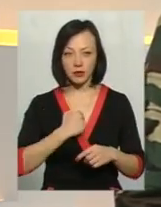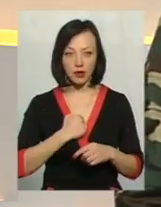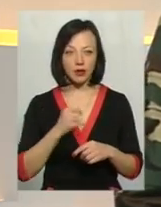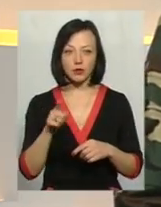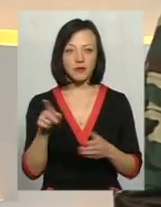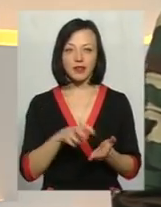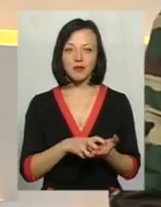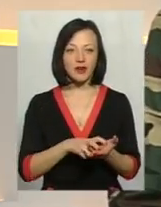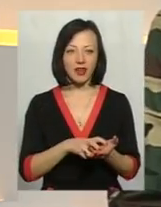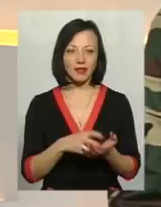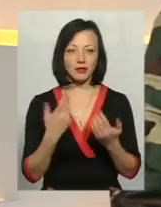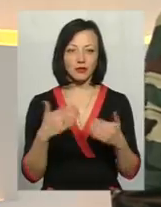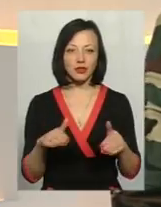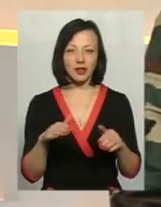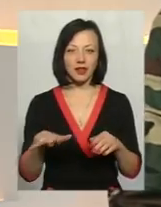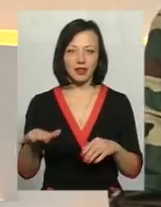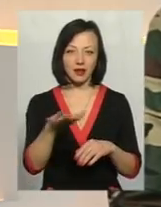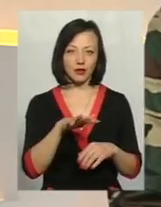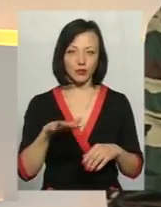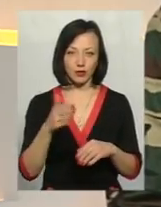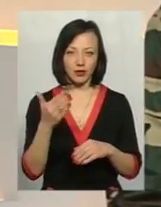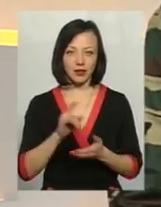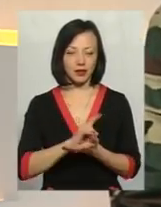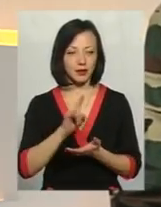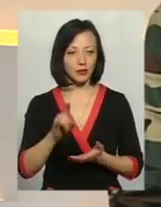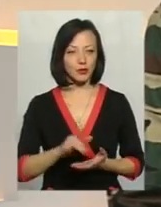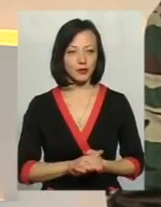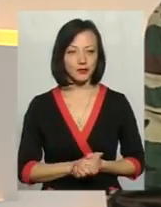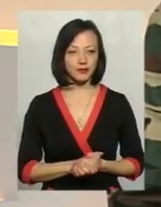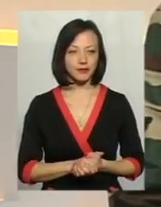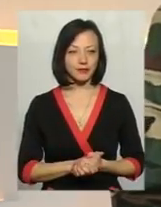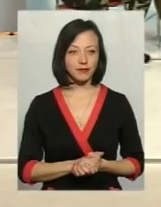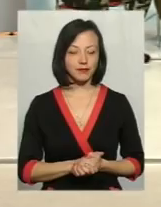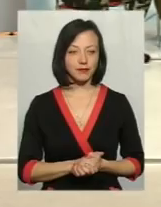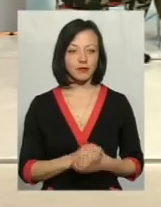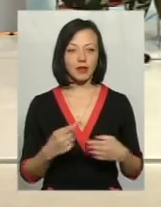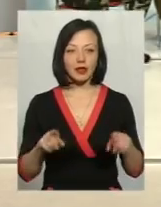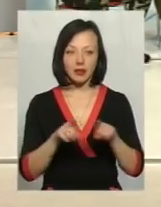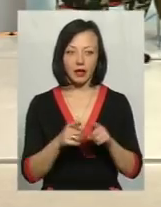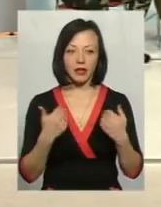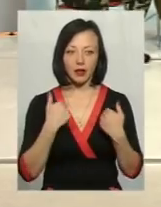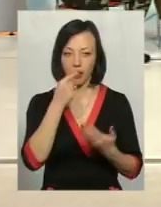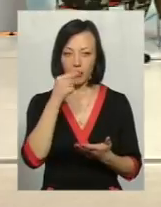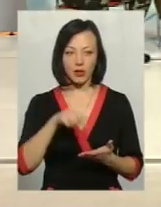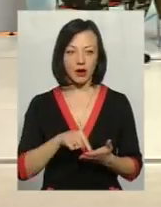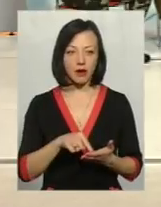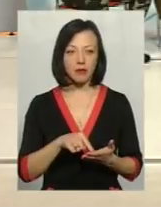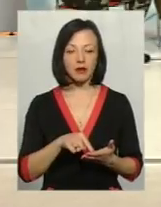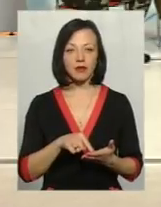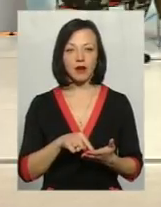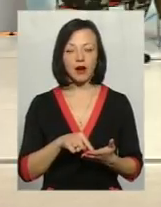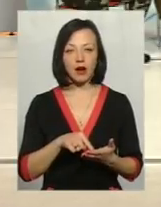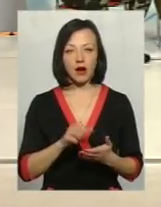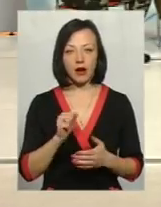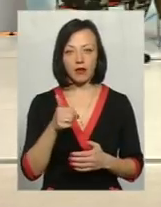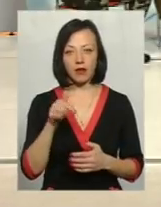так, щоб ви не боялися, що ми вже по афганській території летимо. І от так я потрапив в Афганістан. Але от